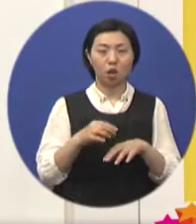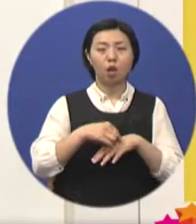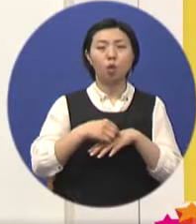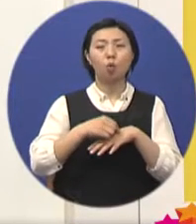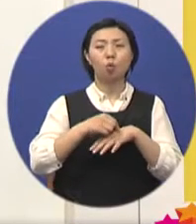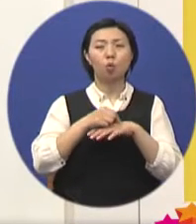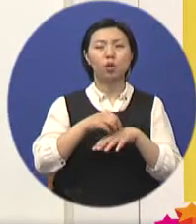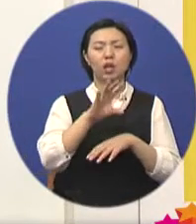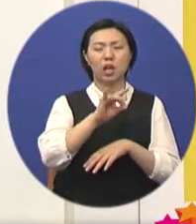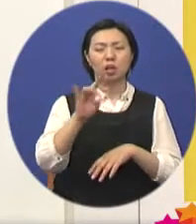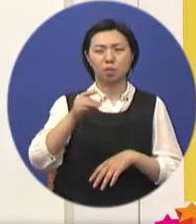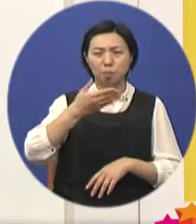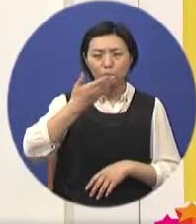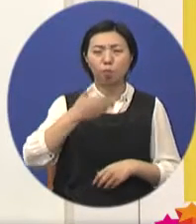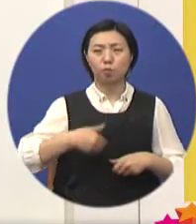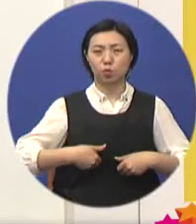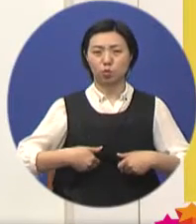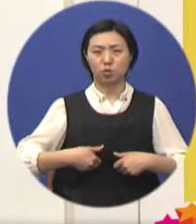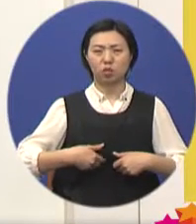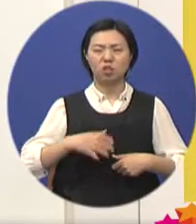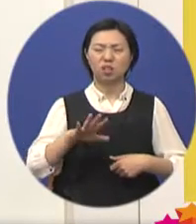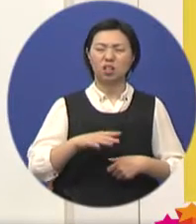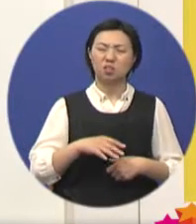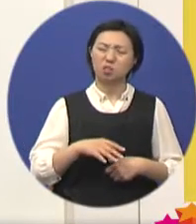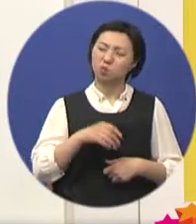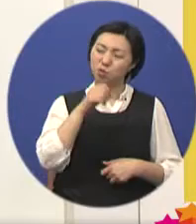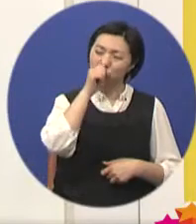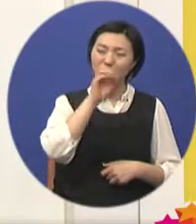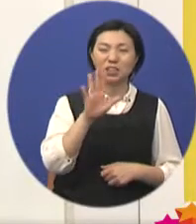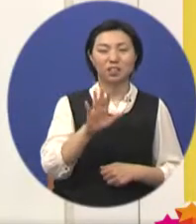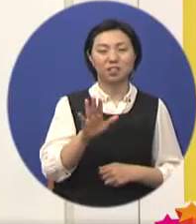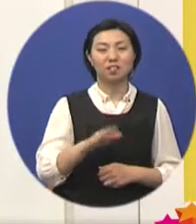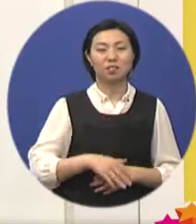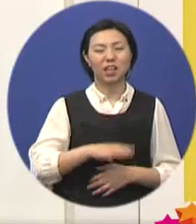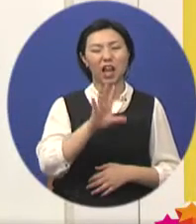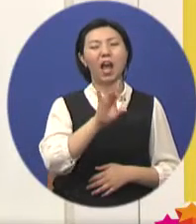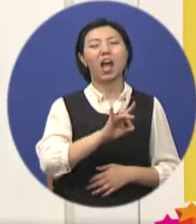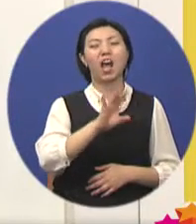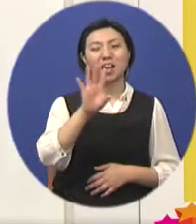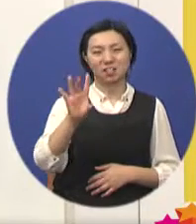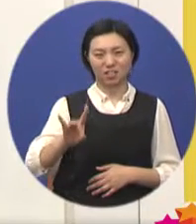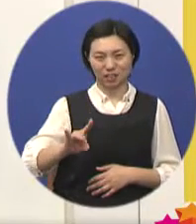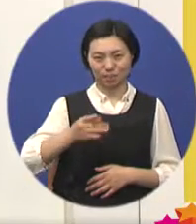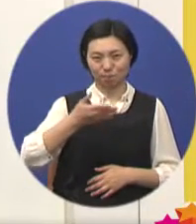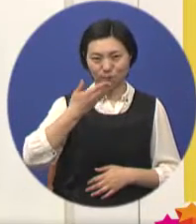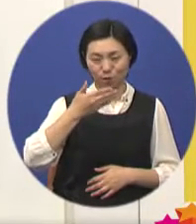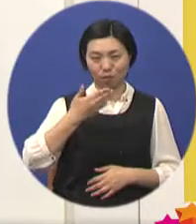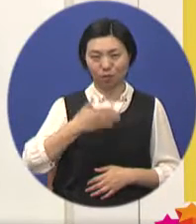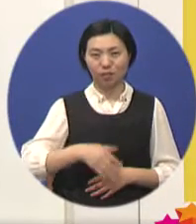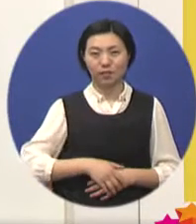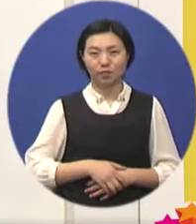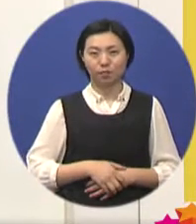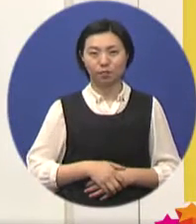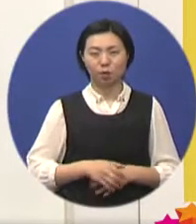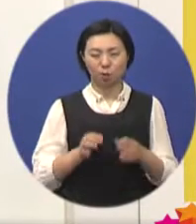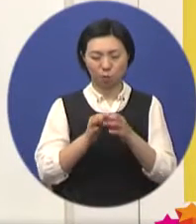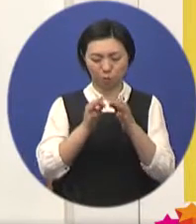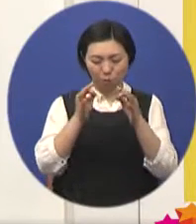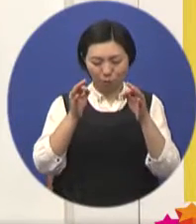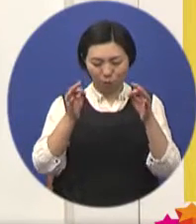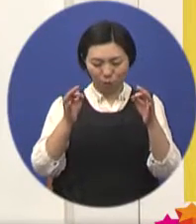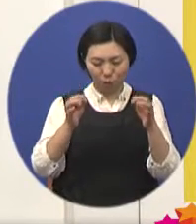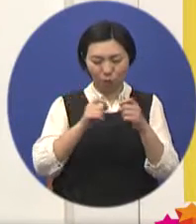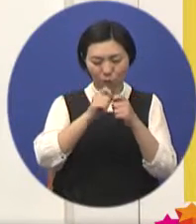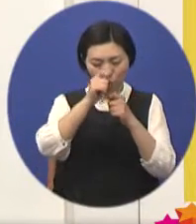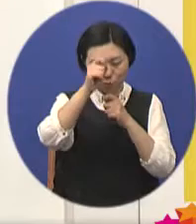간혹 먹기는 먹는데 별로 네. 그렇게 좋아하지를 않았어요. 가끔 좋아하지 먹죠. 않으시면 뭐. 네 가끔 네. 먹어요. 우리 어머니는 오래오래 만수무강 하시겠어요.